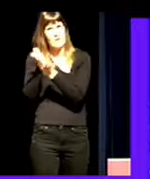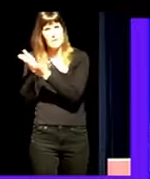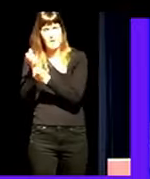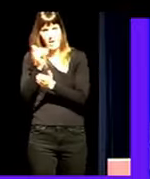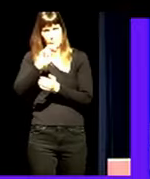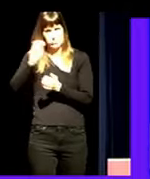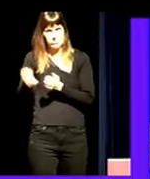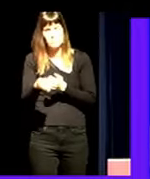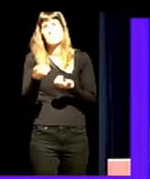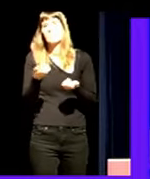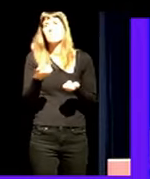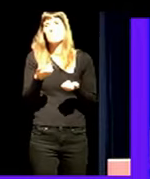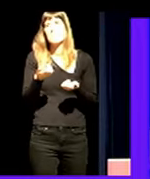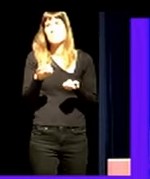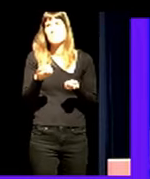da, hainbat